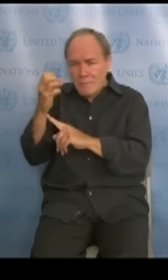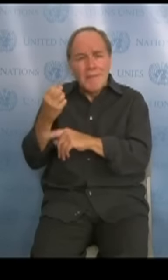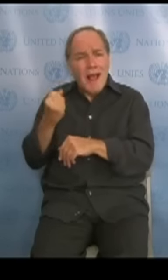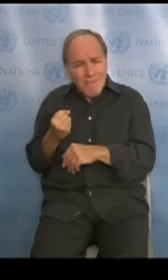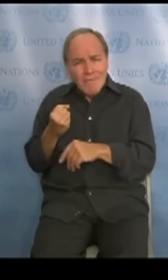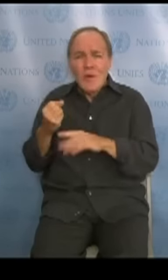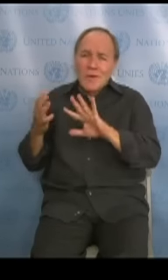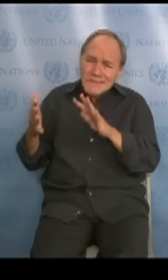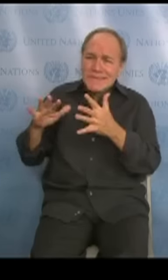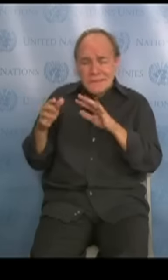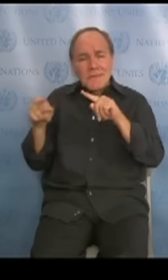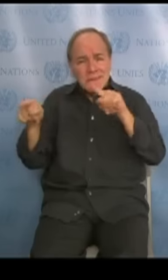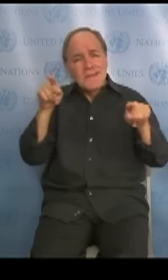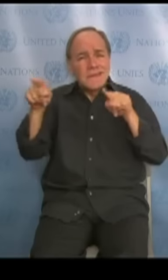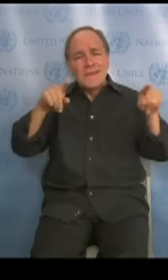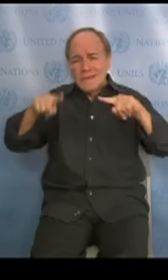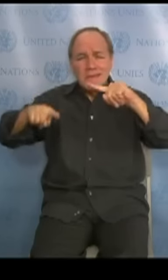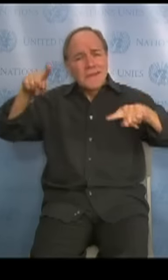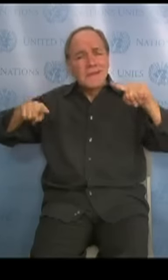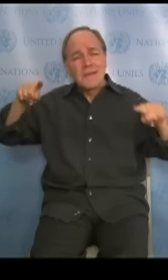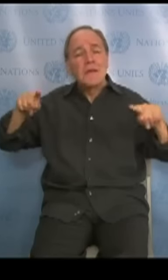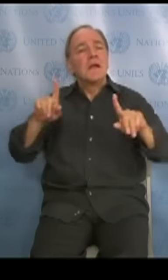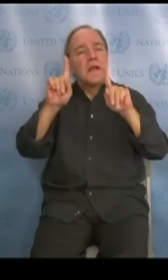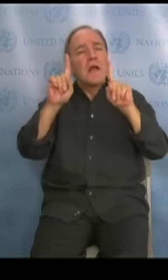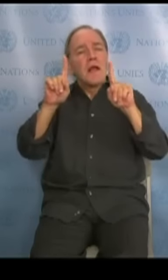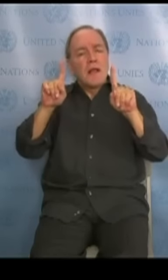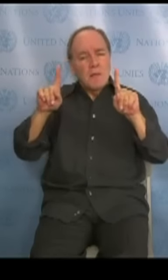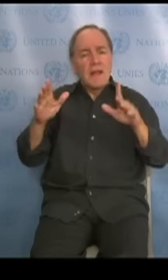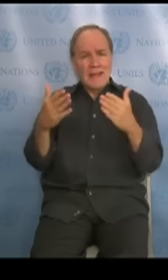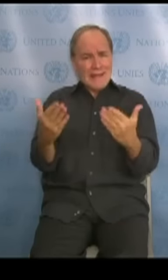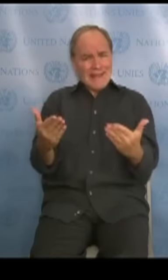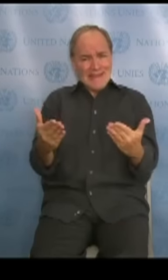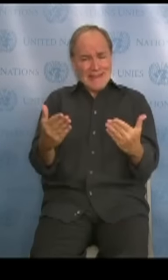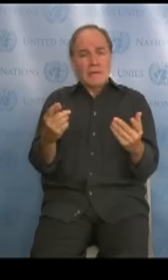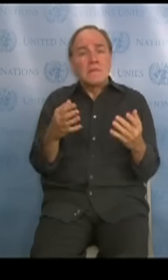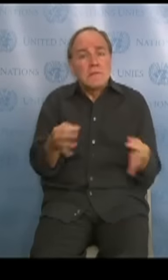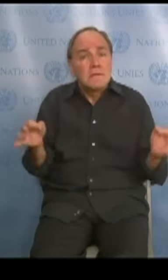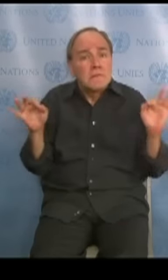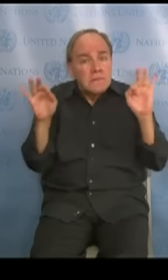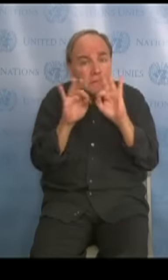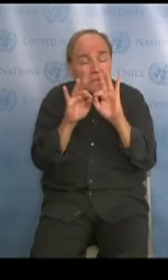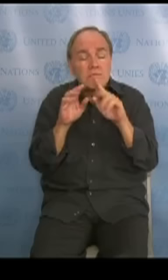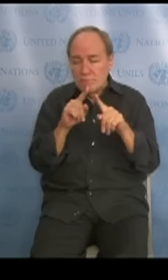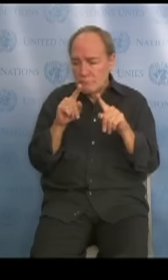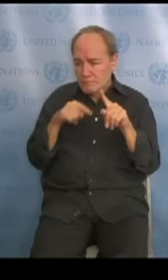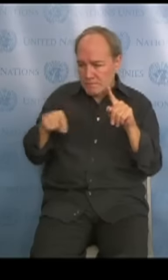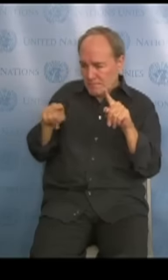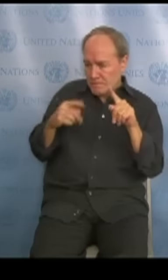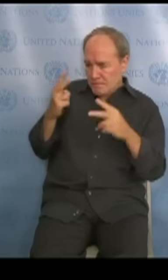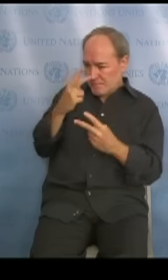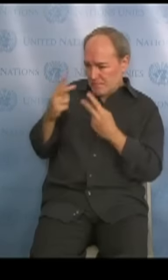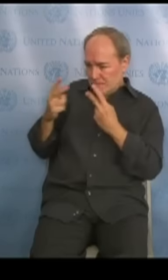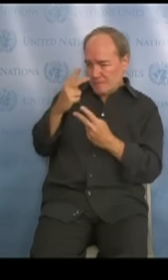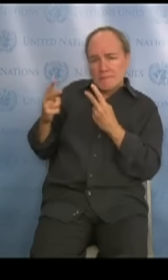doute de savoir prendre appui sur la somme des expériences des uns et des